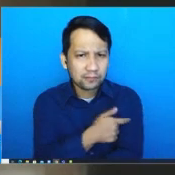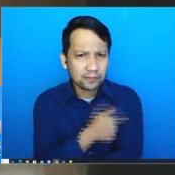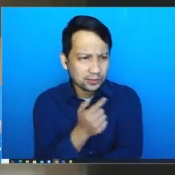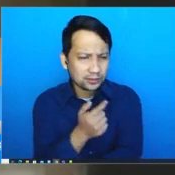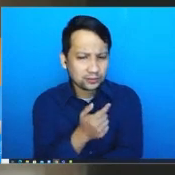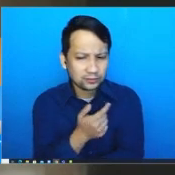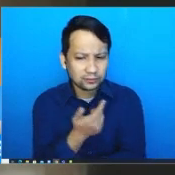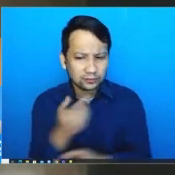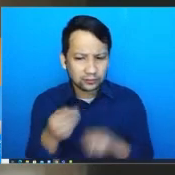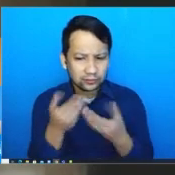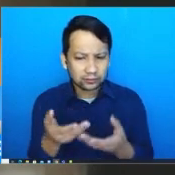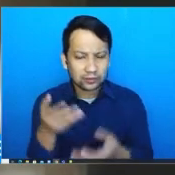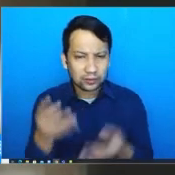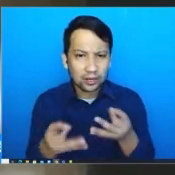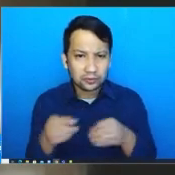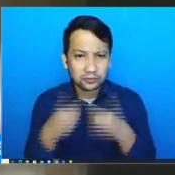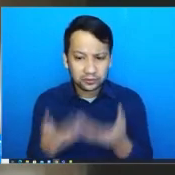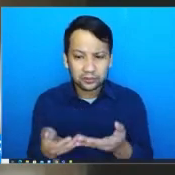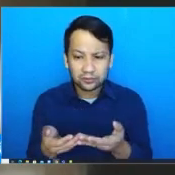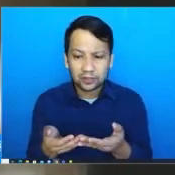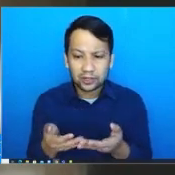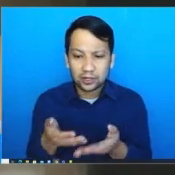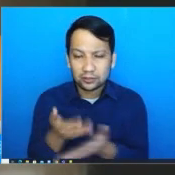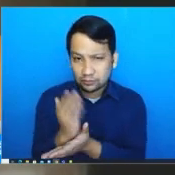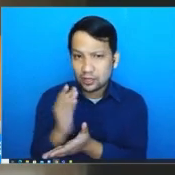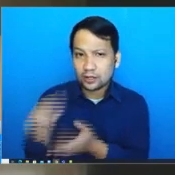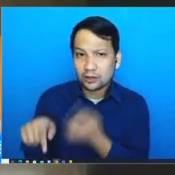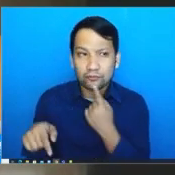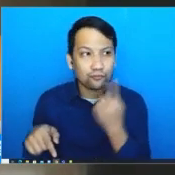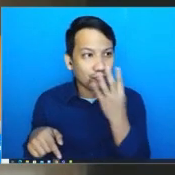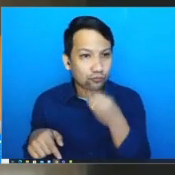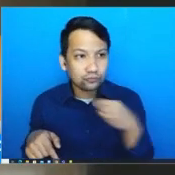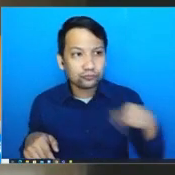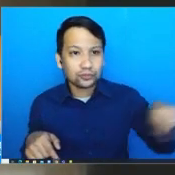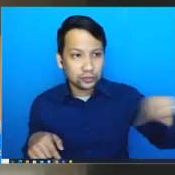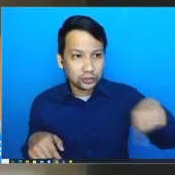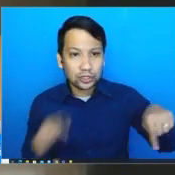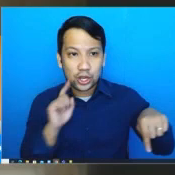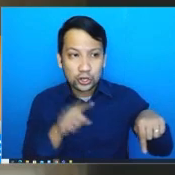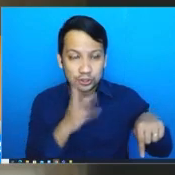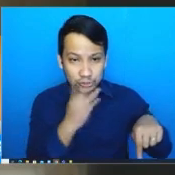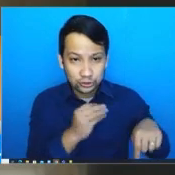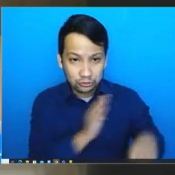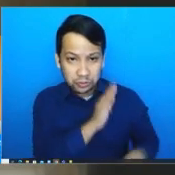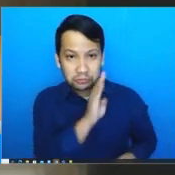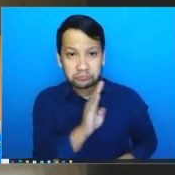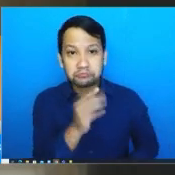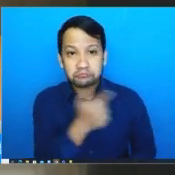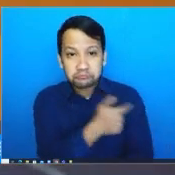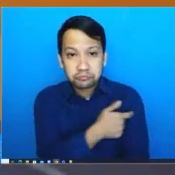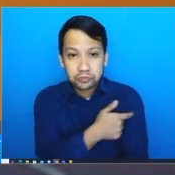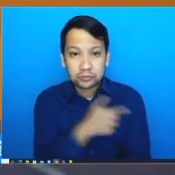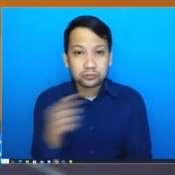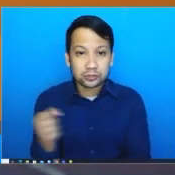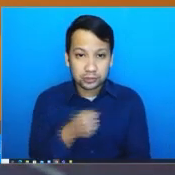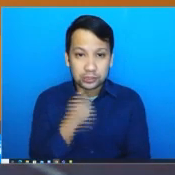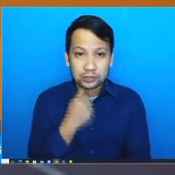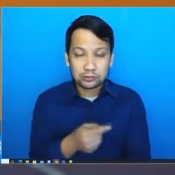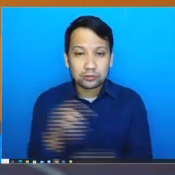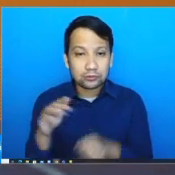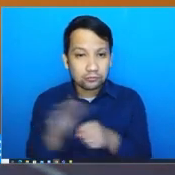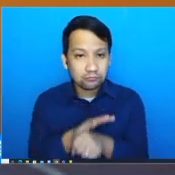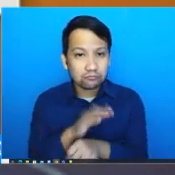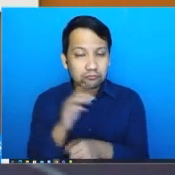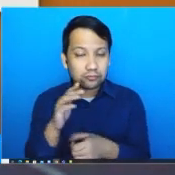those who were brave enough to take the vaccine and get their full vaccination. Ang hakbang